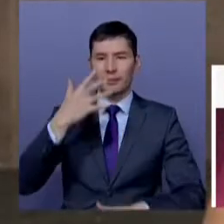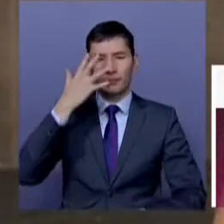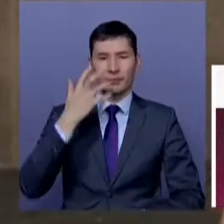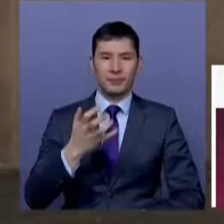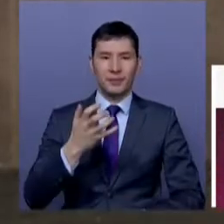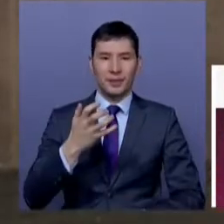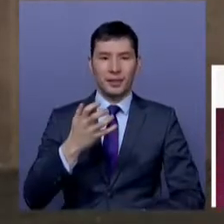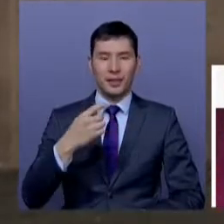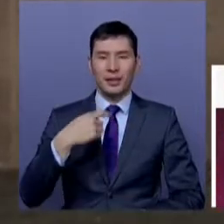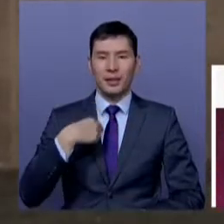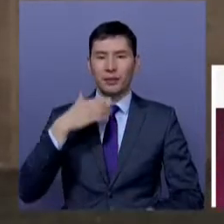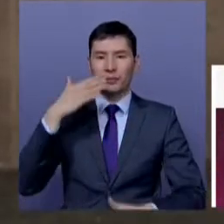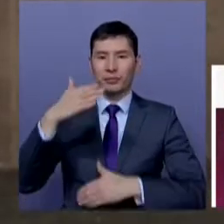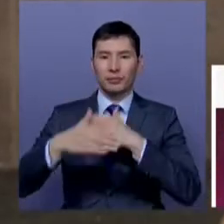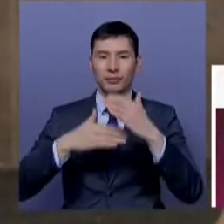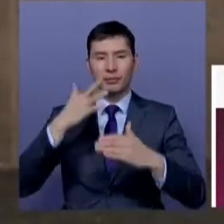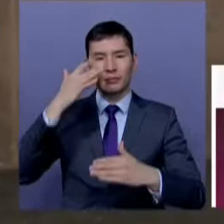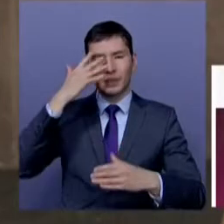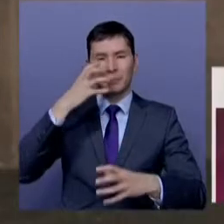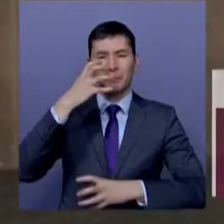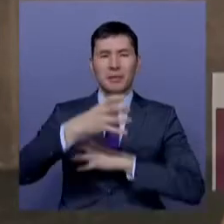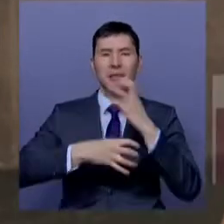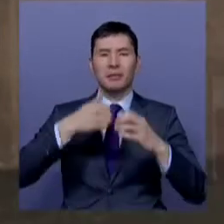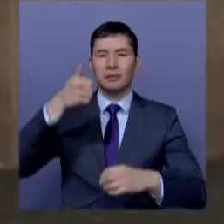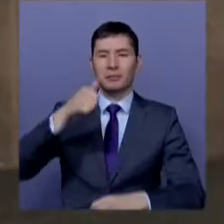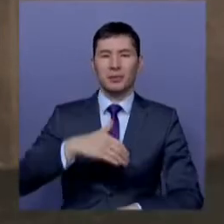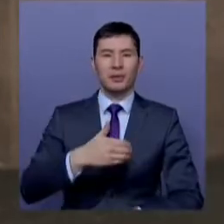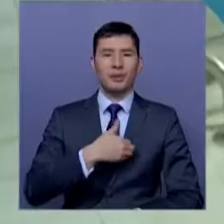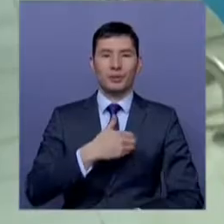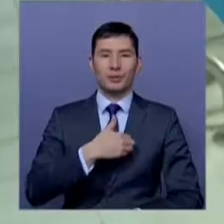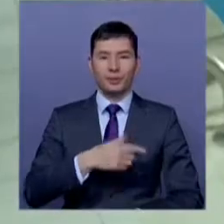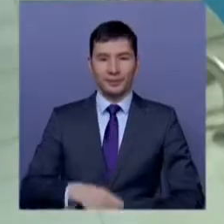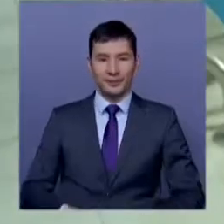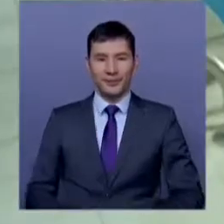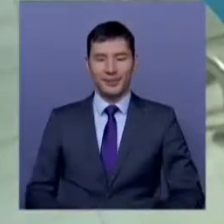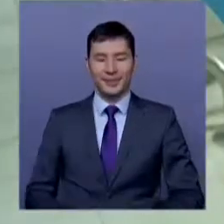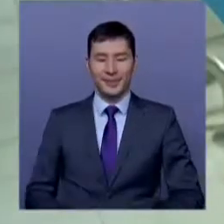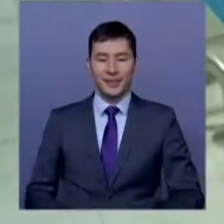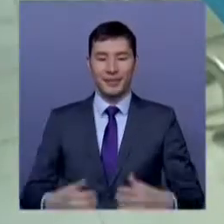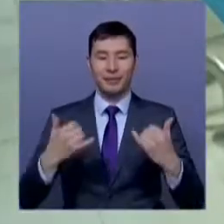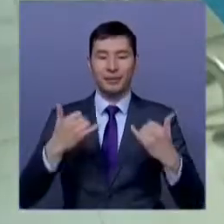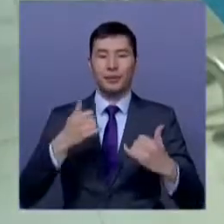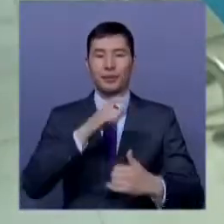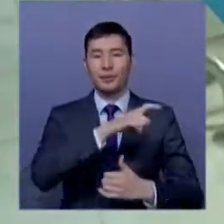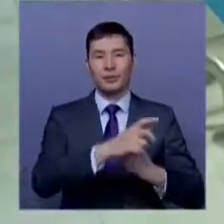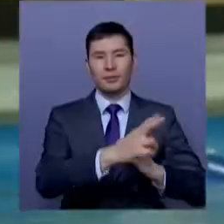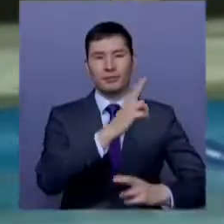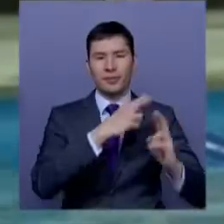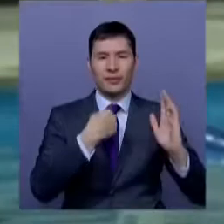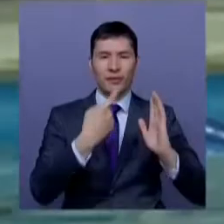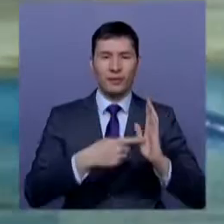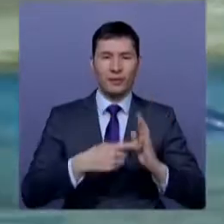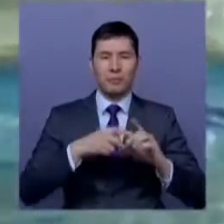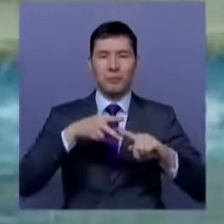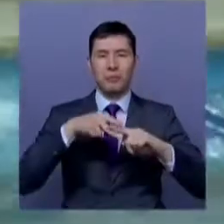Мен жүзуден әлем чемпионы болғым келеді. Бүгінде тұрғындардан келіп түскен осы сынды сұрақтардың